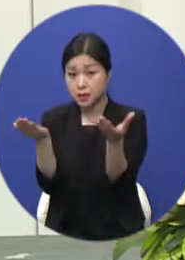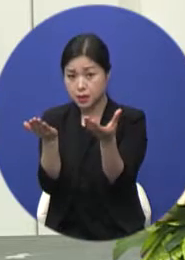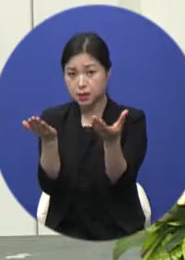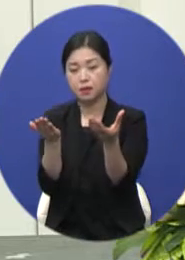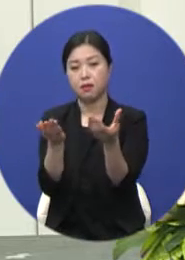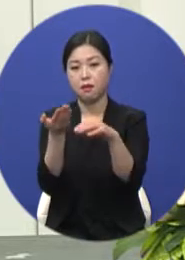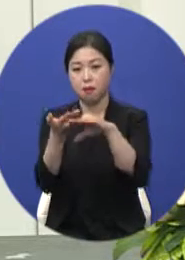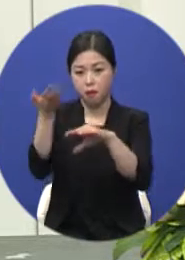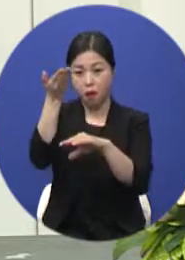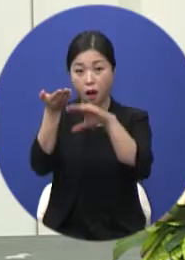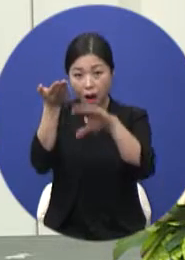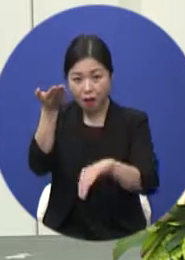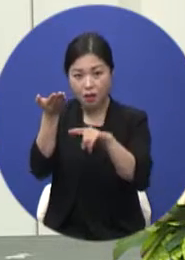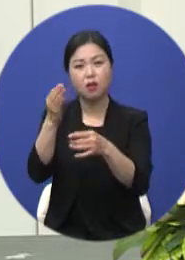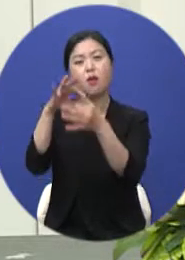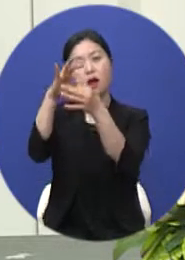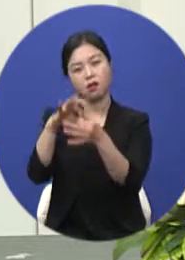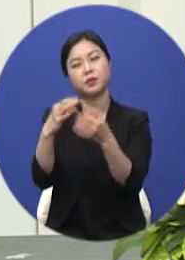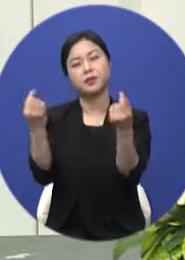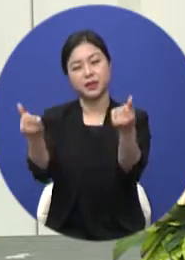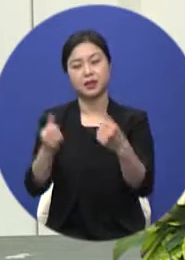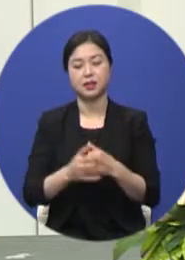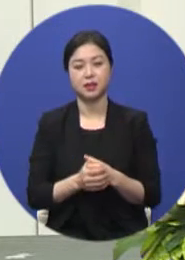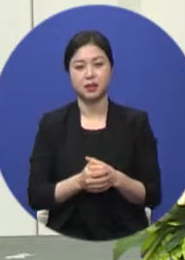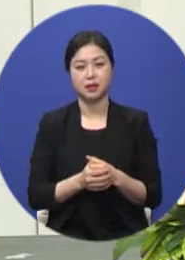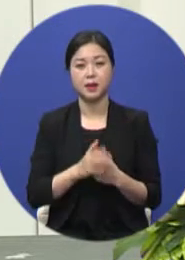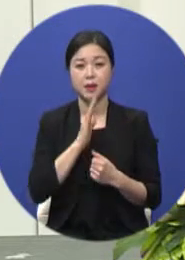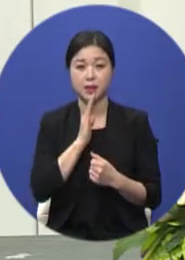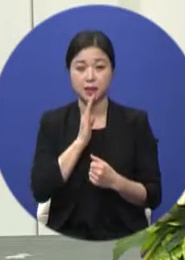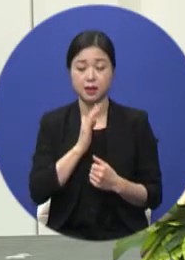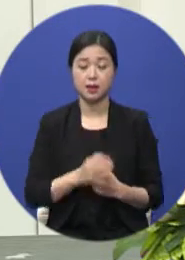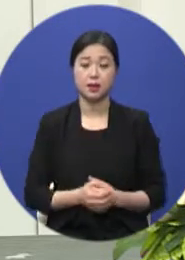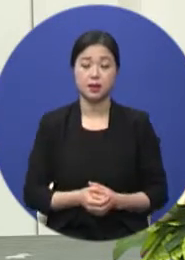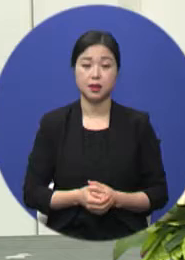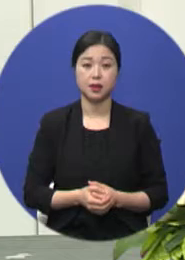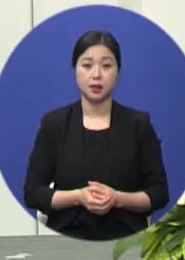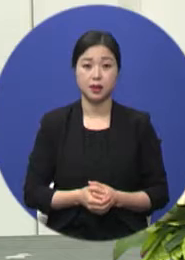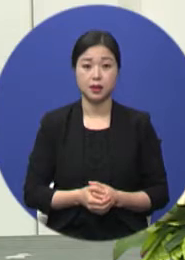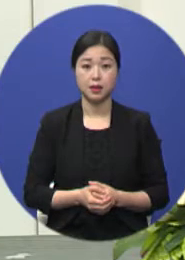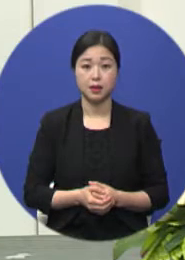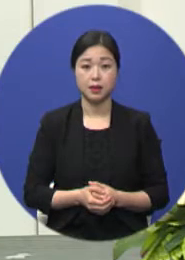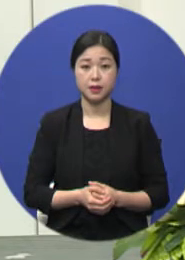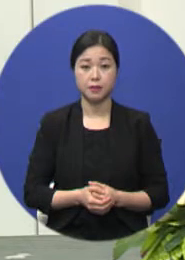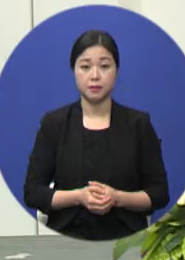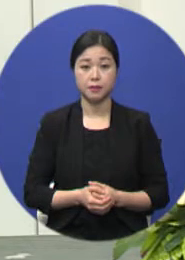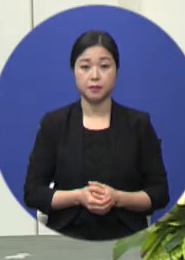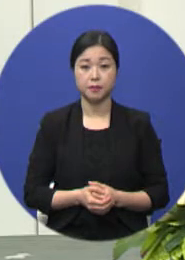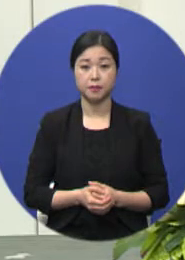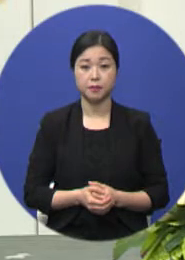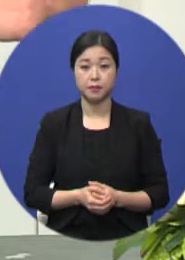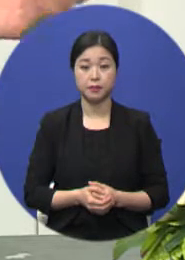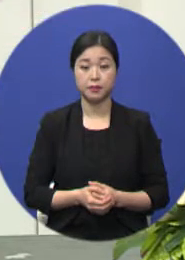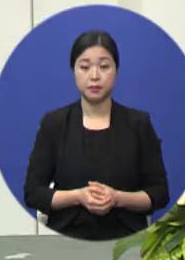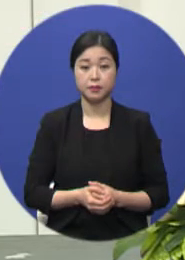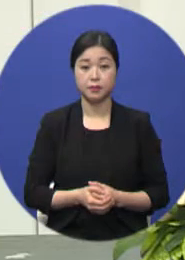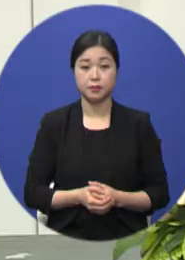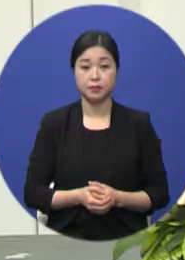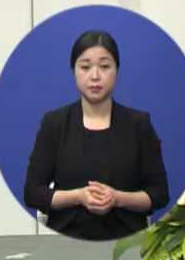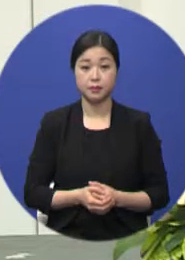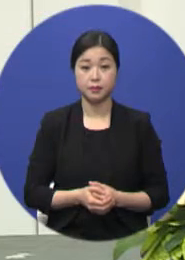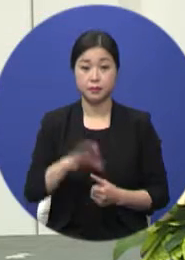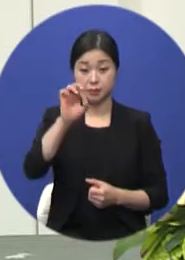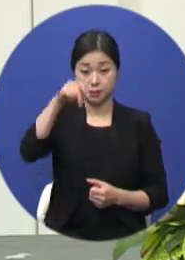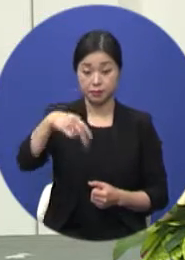직장 상사와 이 관계도 마찬가지다. 그래서 결론은 뭐 조금 이따 제가 말씀드리겠지만 우리 저 위원장님 이게